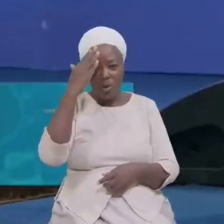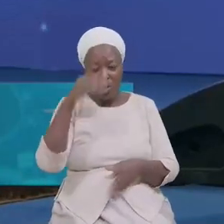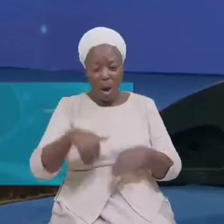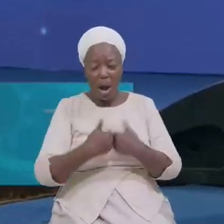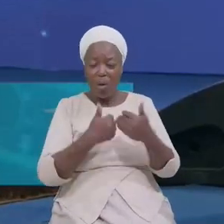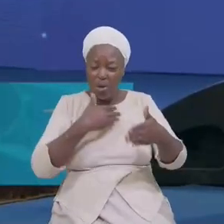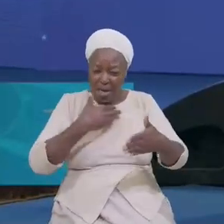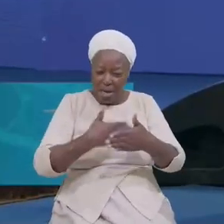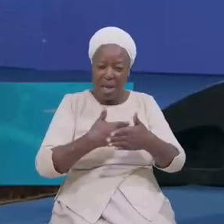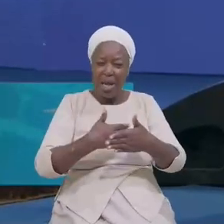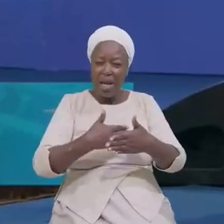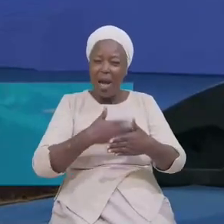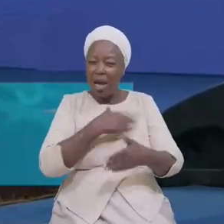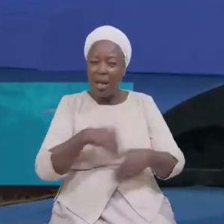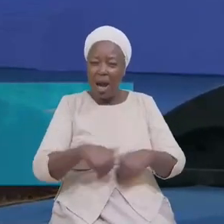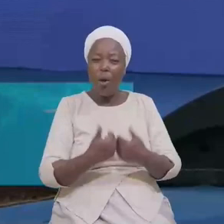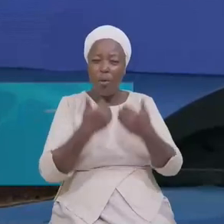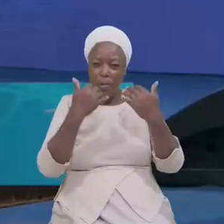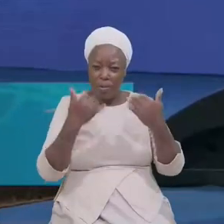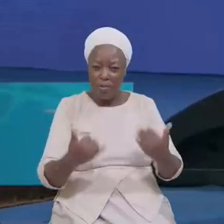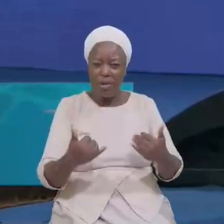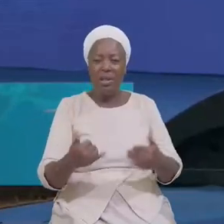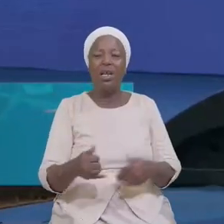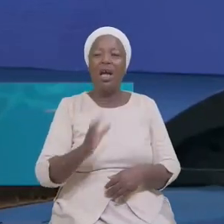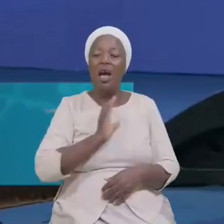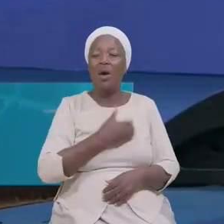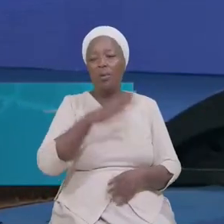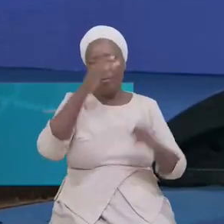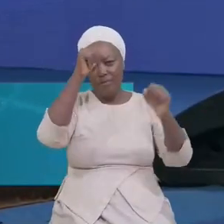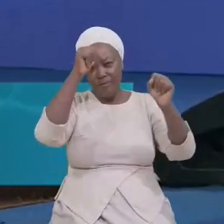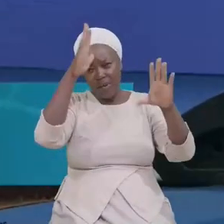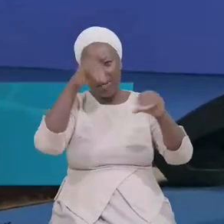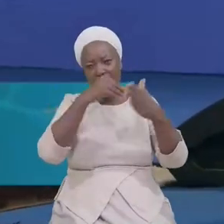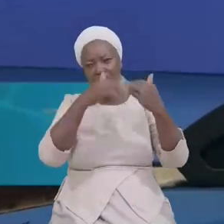est proche, il est prêt, présent. Notre Père est.